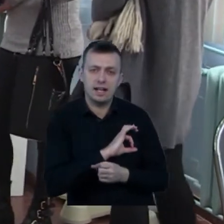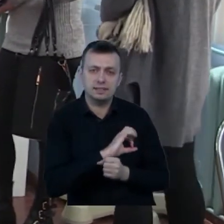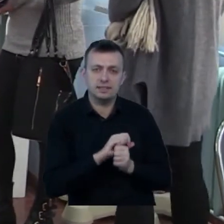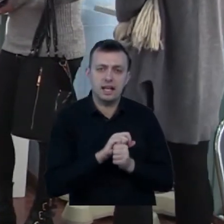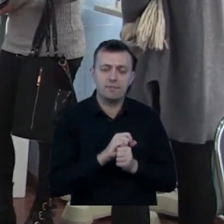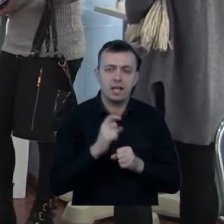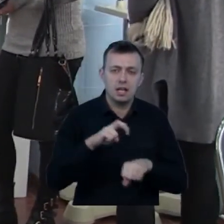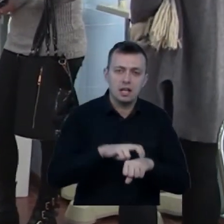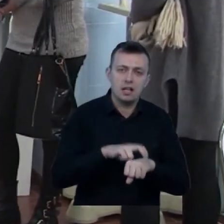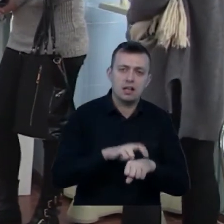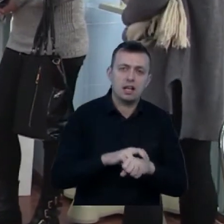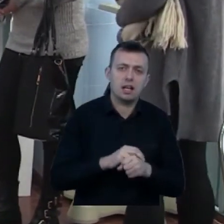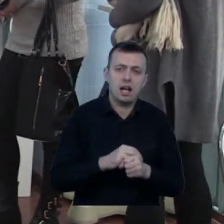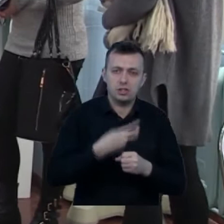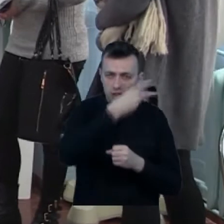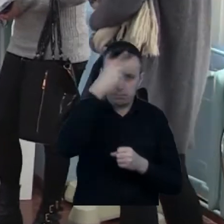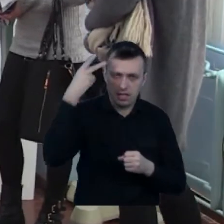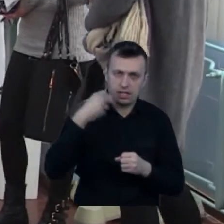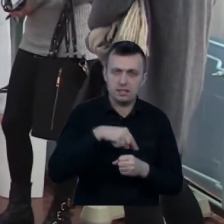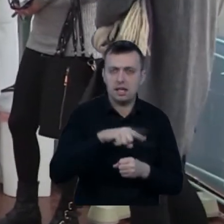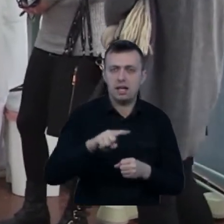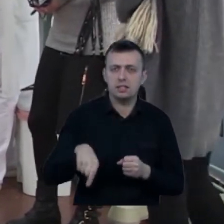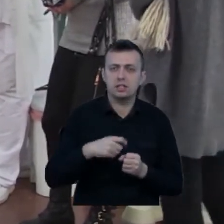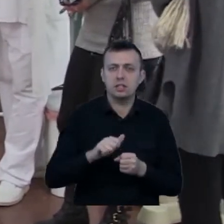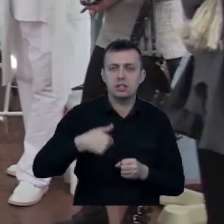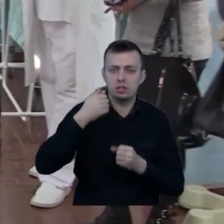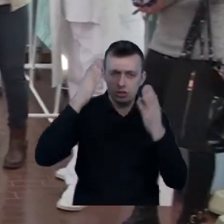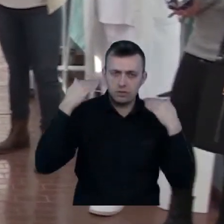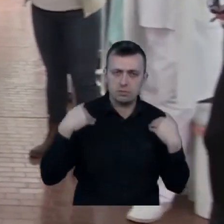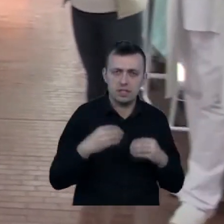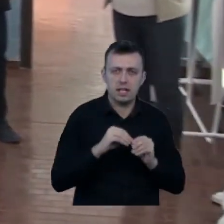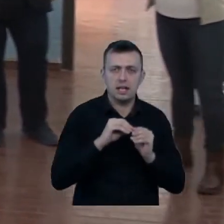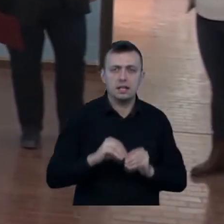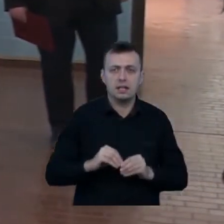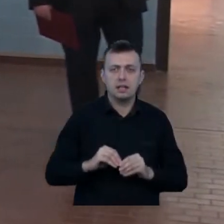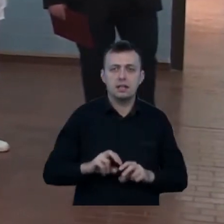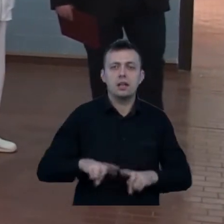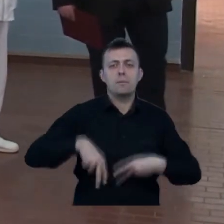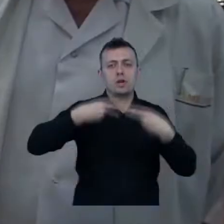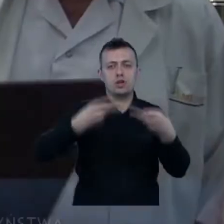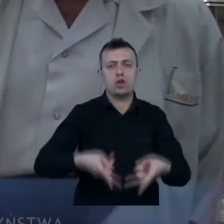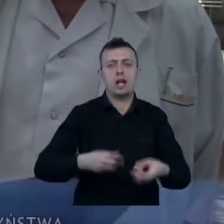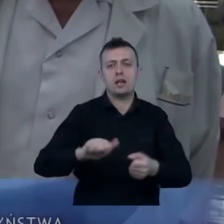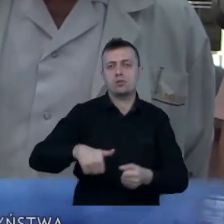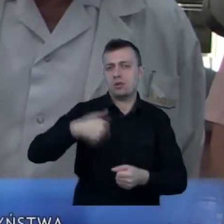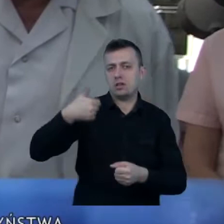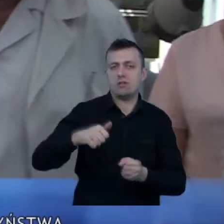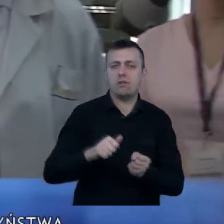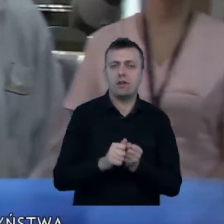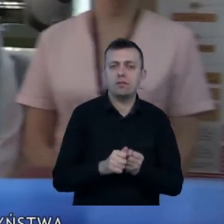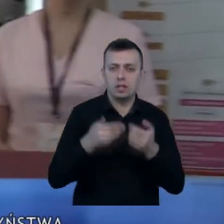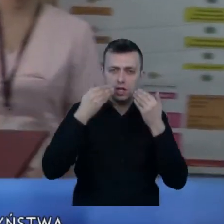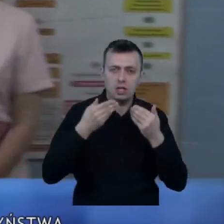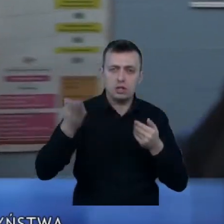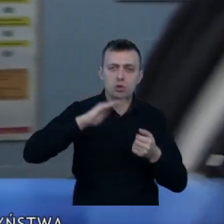Ruchu Społecznego Radość Macierzyństwa, lekarze, pielęgniarki oraz prezes Kutnowskiego Szpitala Marek Kiełczewski. Przekazuję